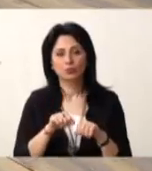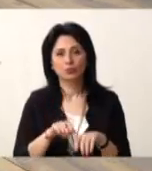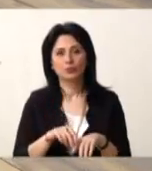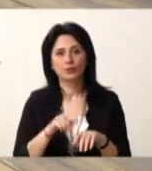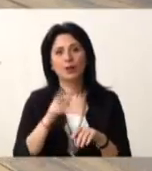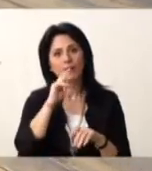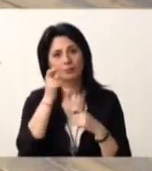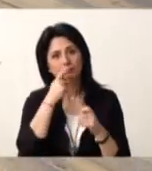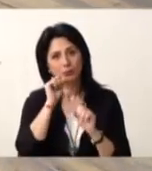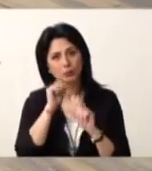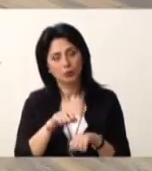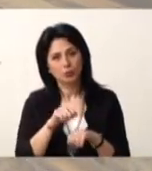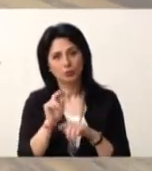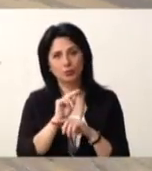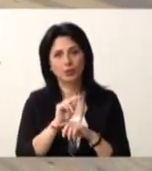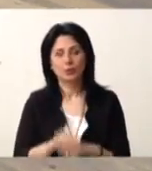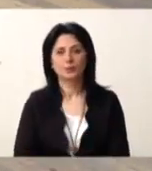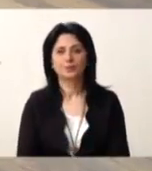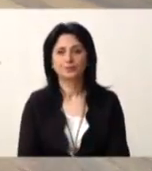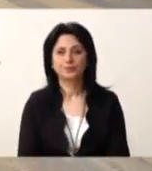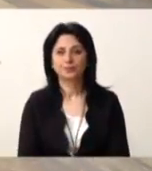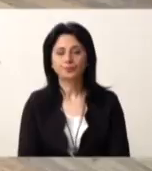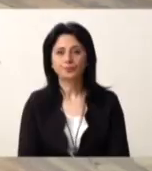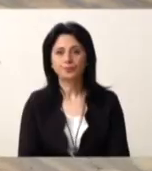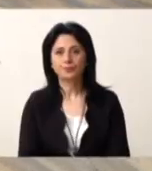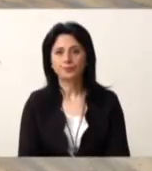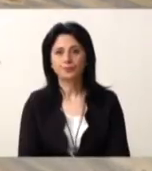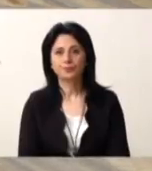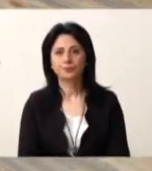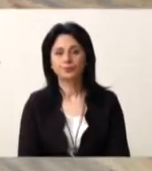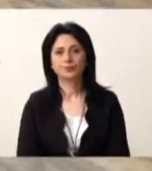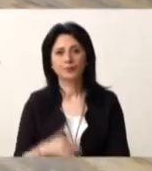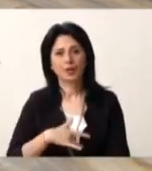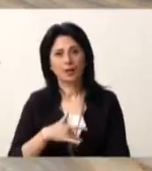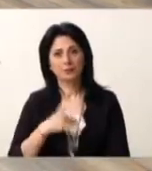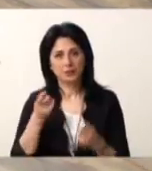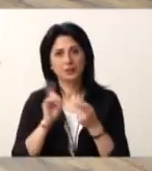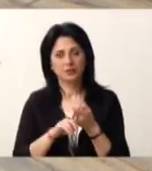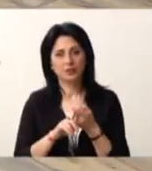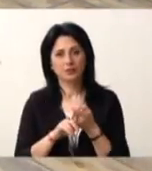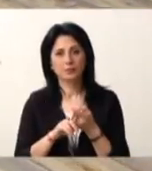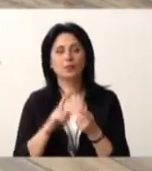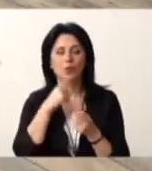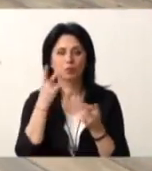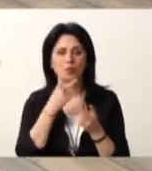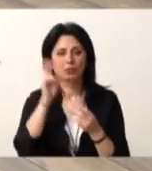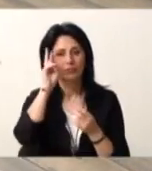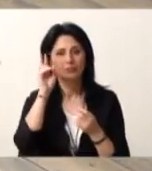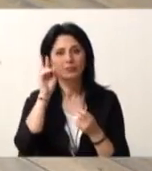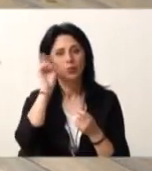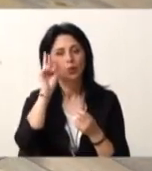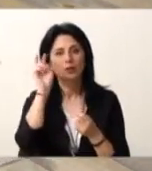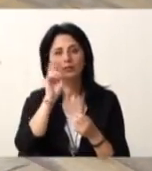შეგაცვარა მედიკამენტებით კორნალობა. კი ბატონო, დიდი მადლობა. კუჩის პრობლემებთან შეიძლება იყოს ან არა დაკავშირებული, იმიტომ